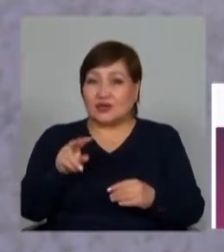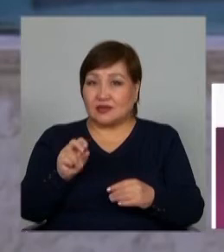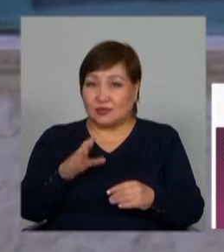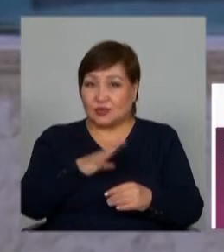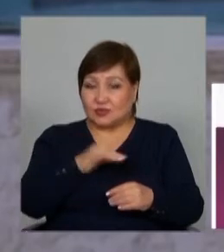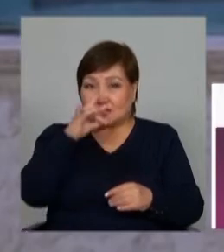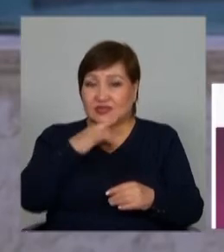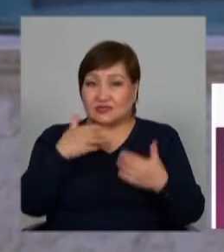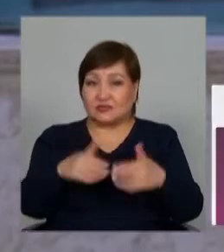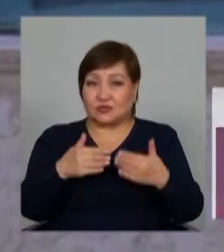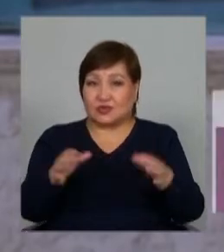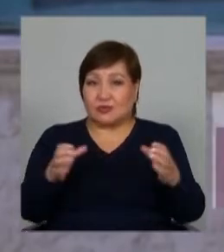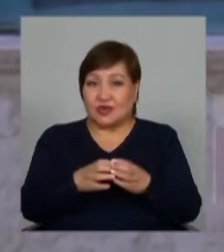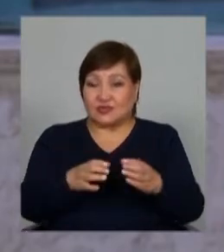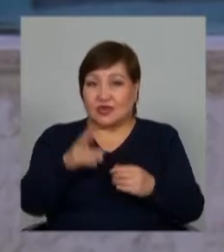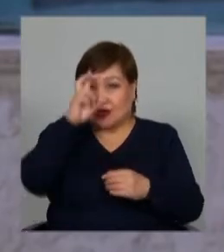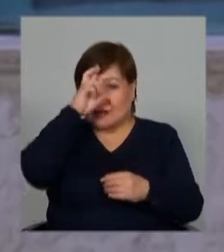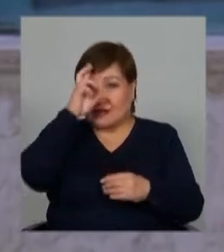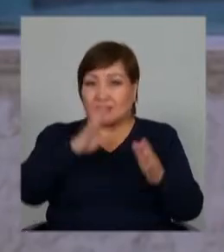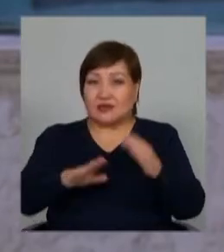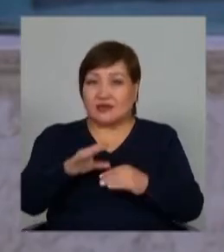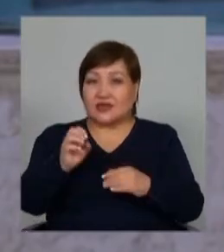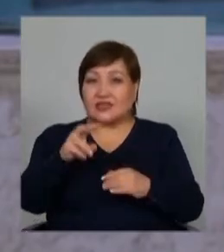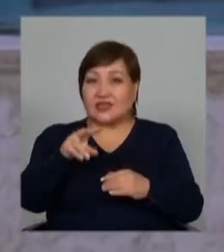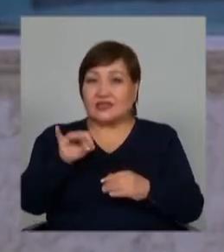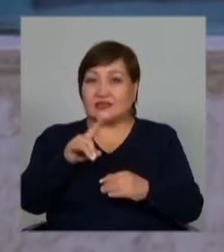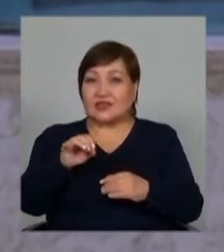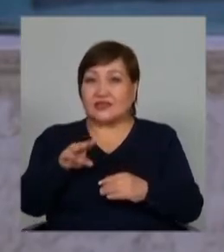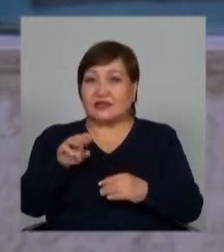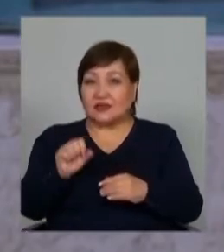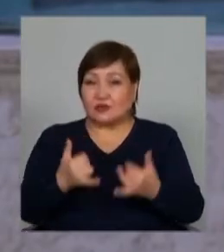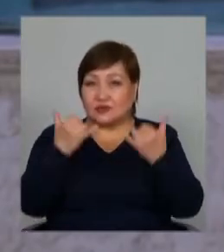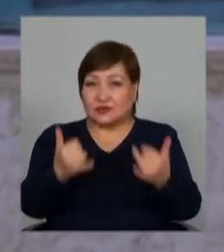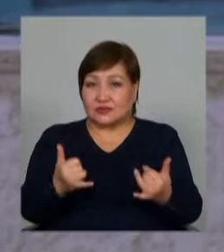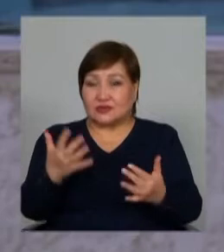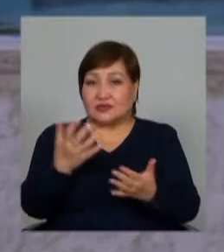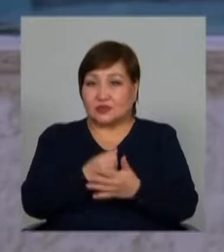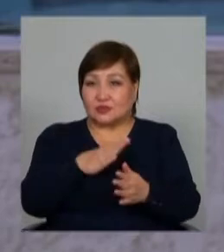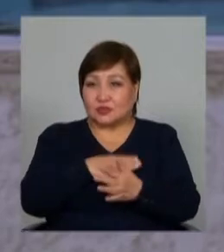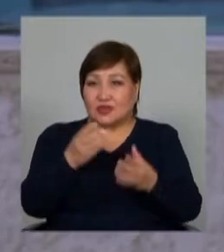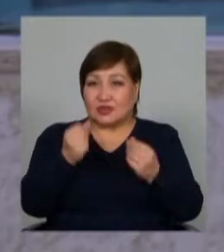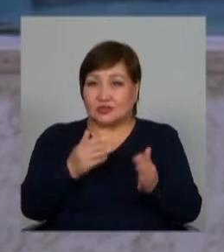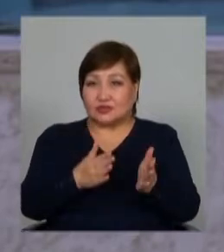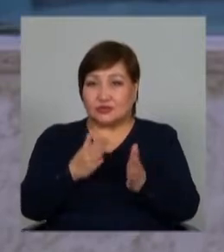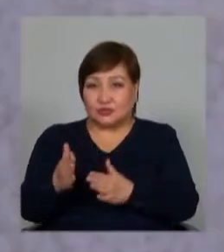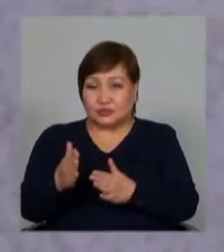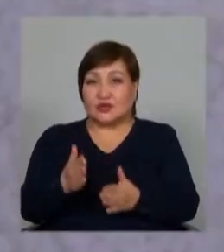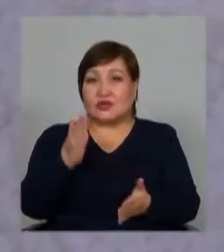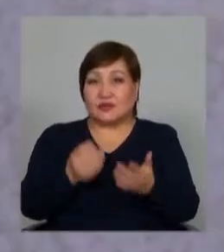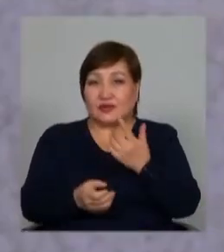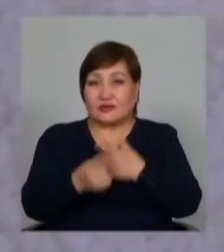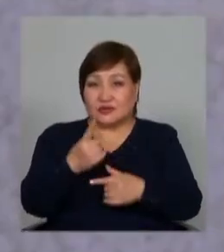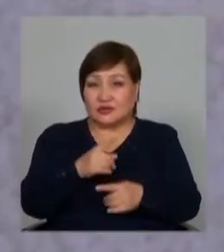шығарған компания Королева Елизаветаның құрметті белгісіне ие болды. Бұл елдегі қаржылық жүйенің қалыптасуына үлкен ықпал етті. Теңгенің